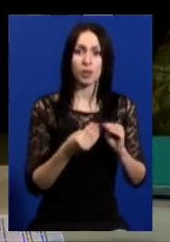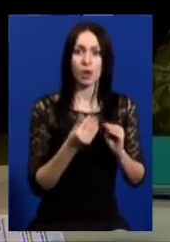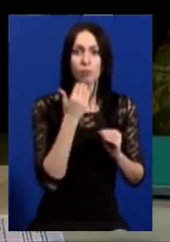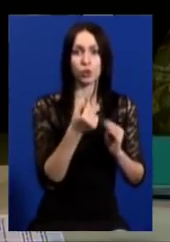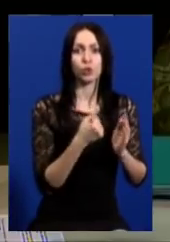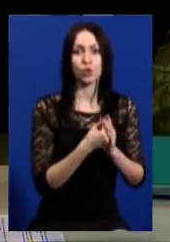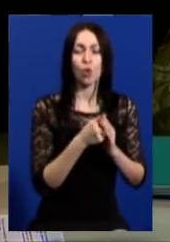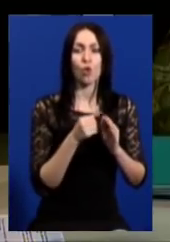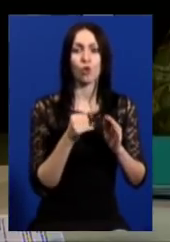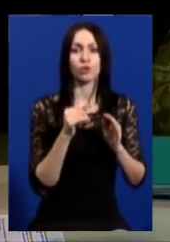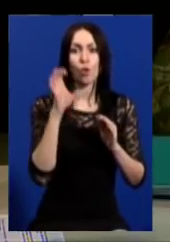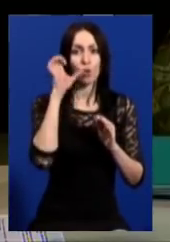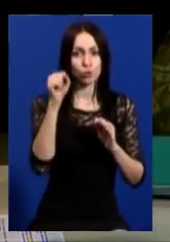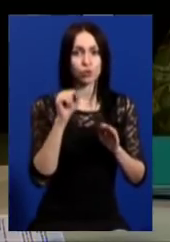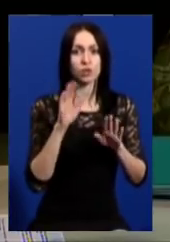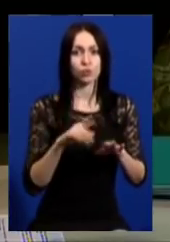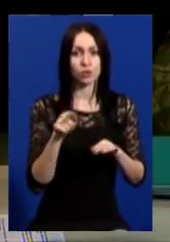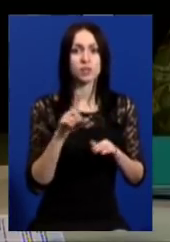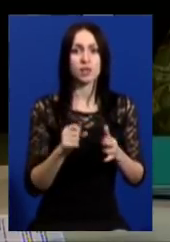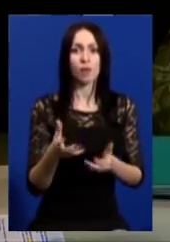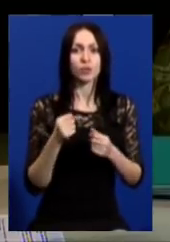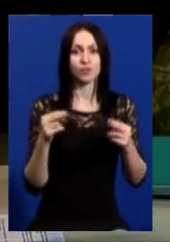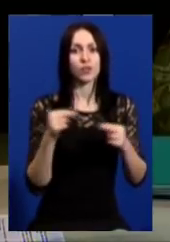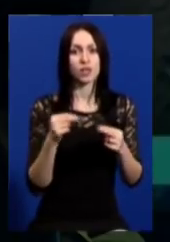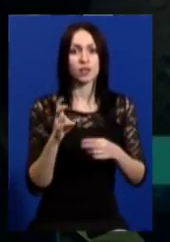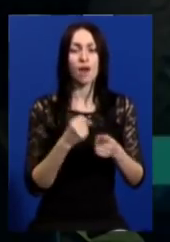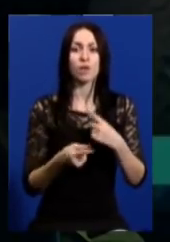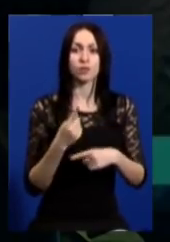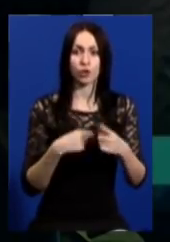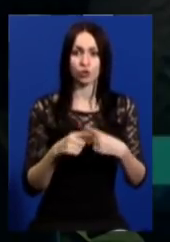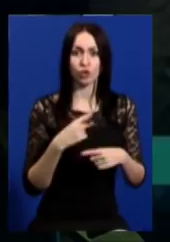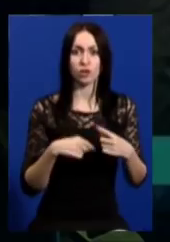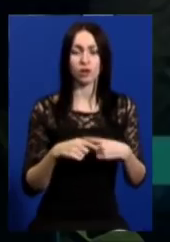до консульських установ за отриманням свідоцтва на повернення.